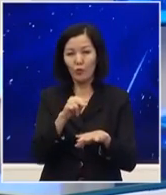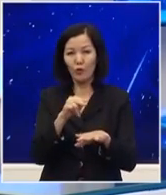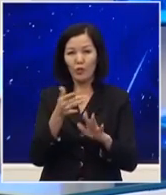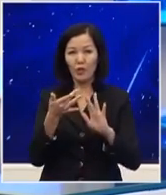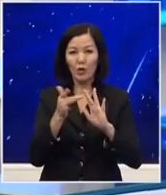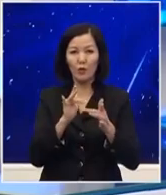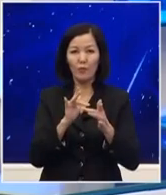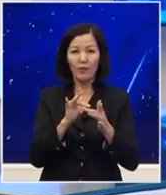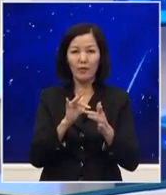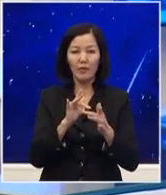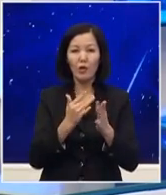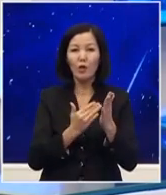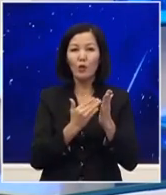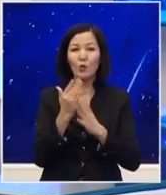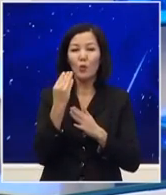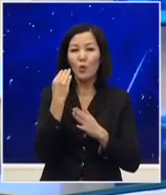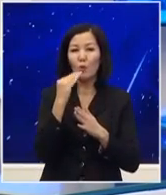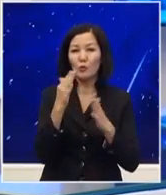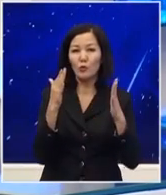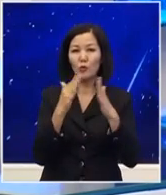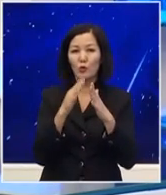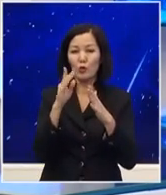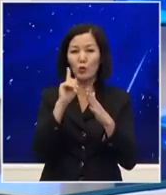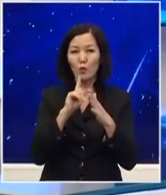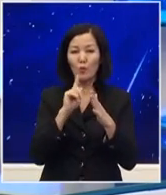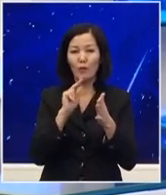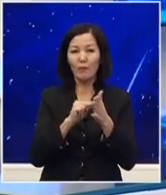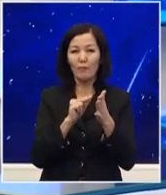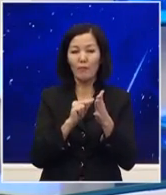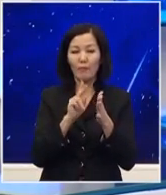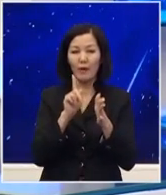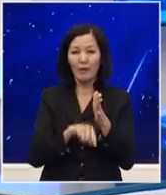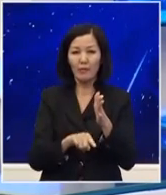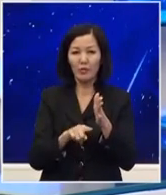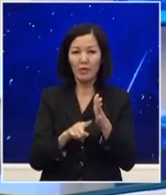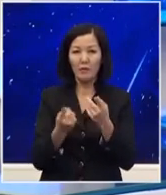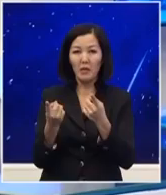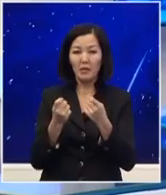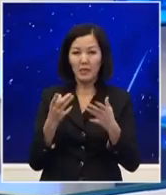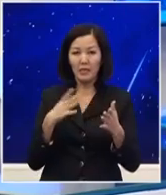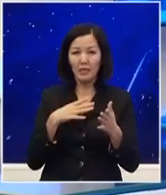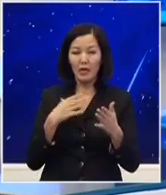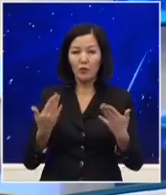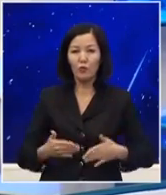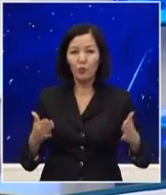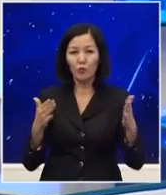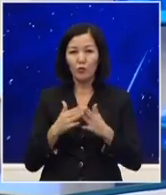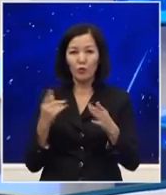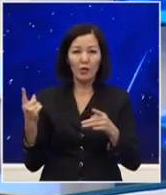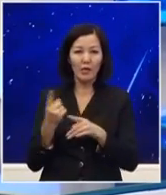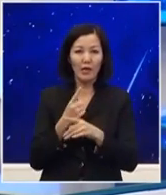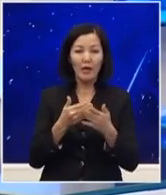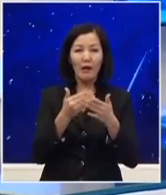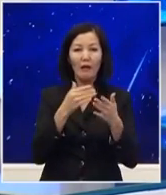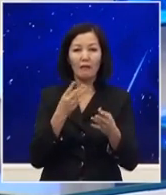элиталық баспаналарды төмен бағада жариялап, тұрғындарды осындай айламен қызықтырған. Тұрғын үйді бірінші көру үшін олардан алдын ала